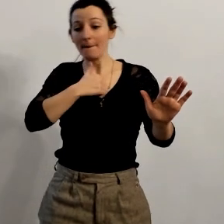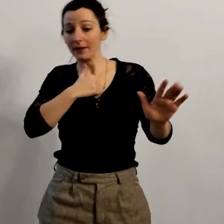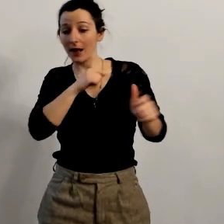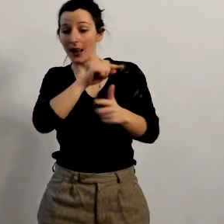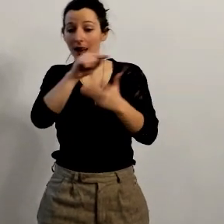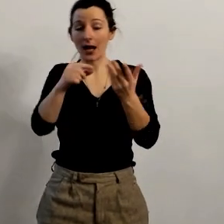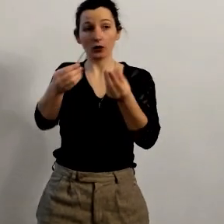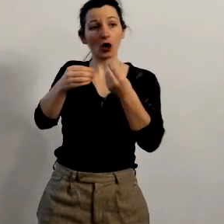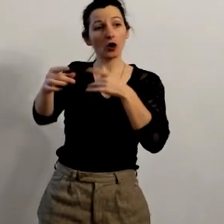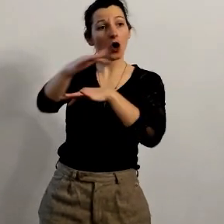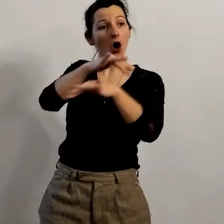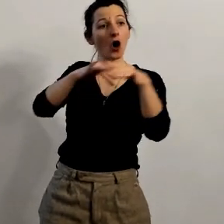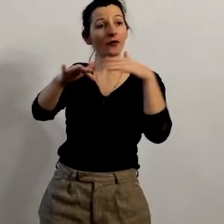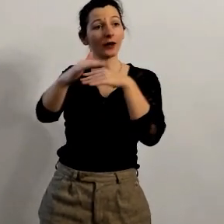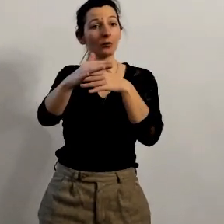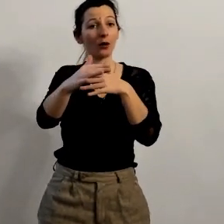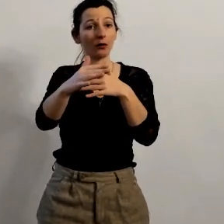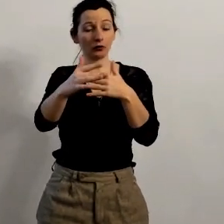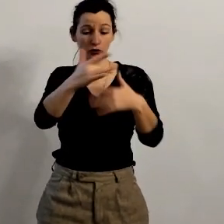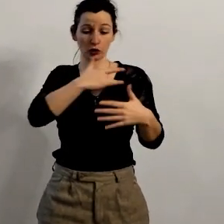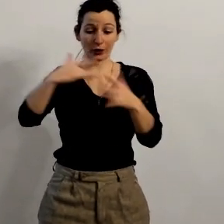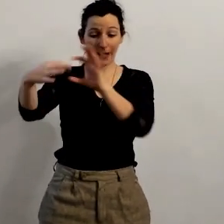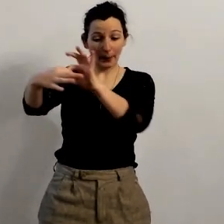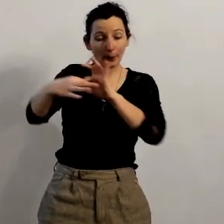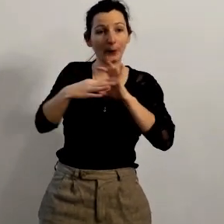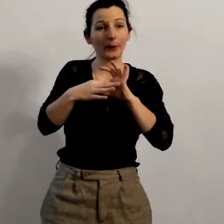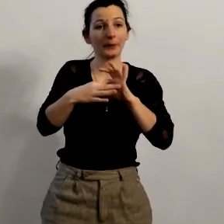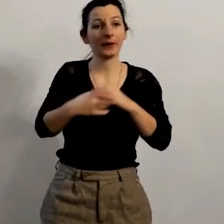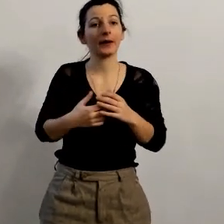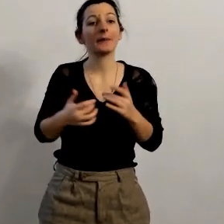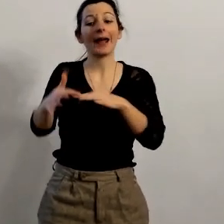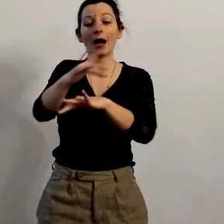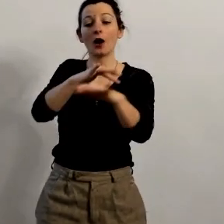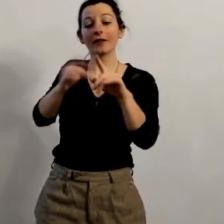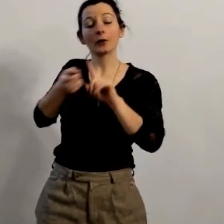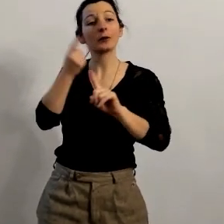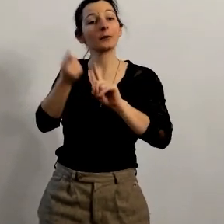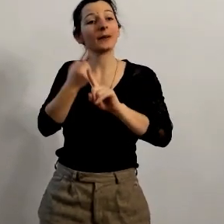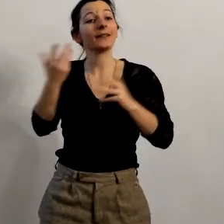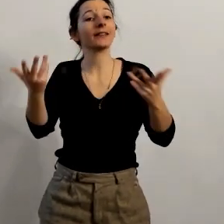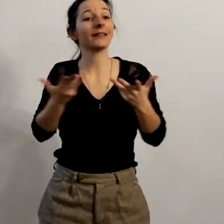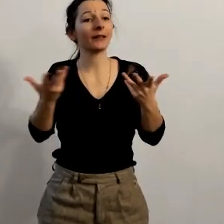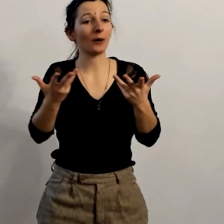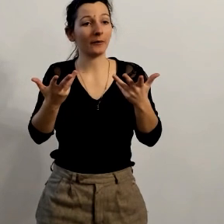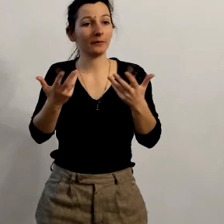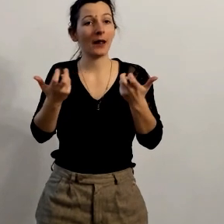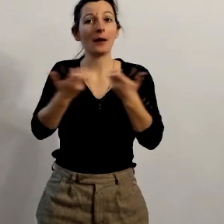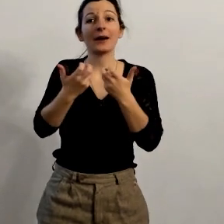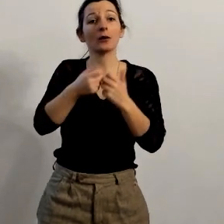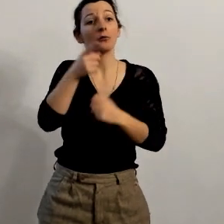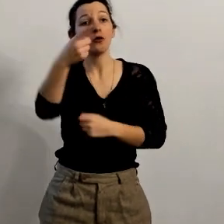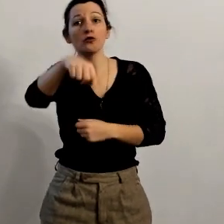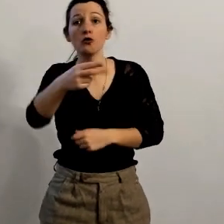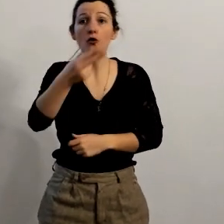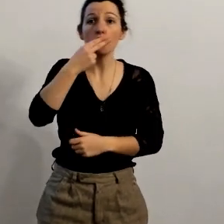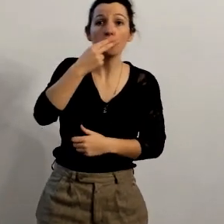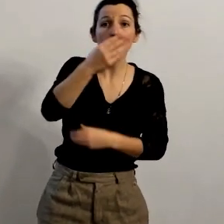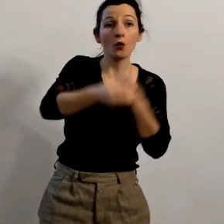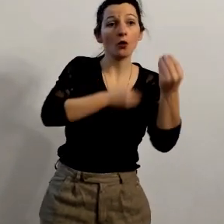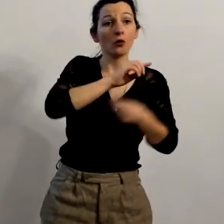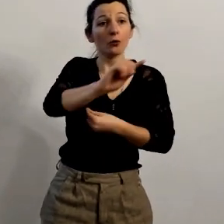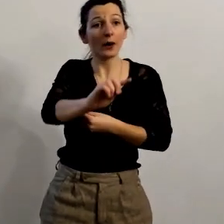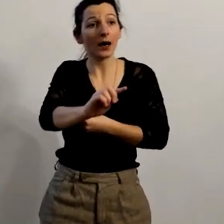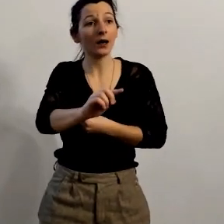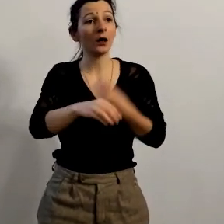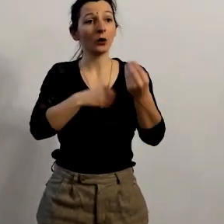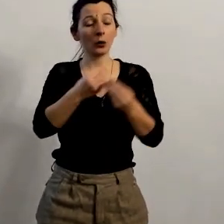un impact plus ou moins important sur votre santé. C'est quoi cet environnement spécifique ? C'est est-ce que vous fumez ? Est-ce que vous faites